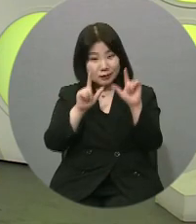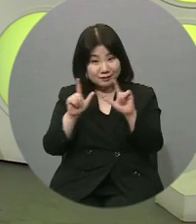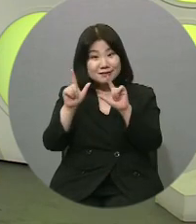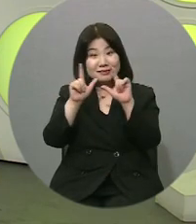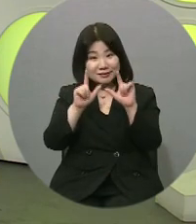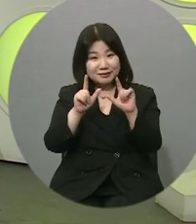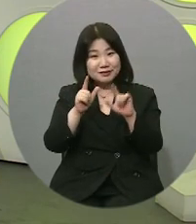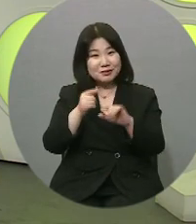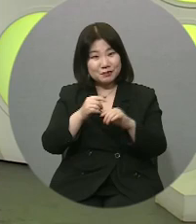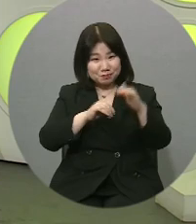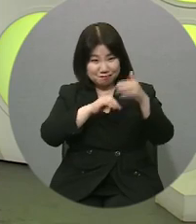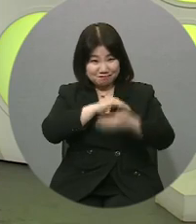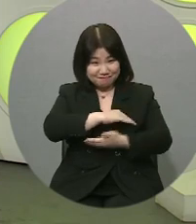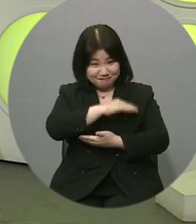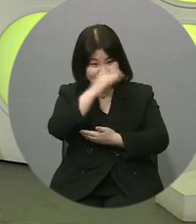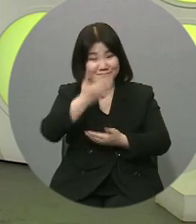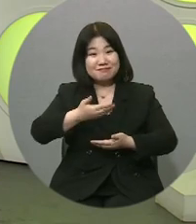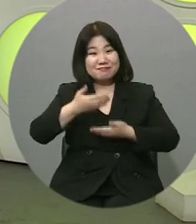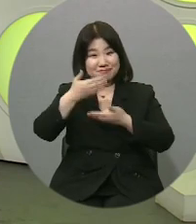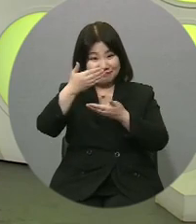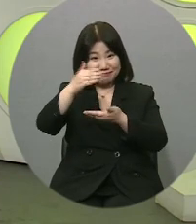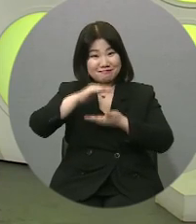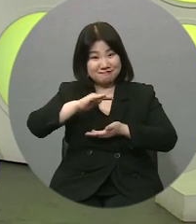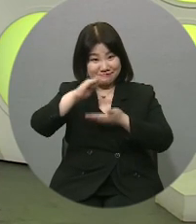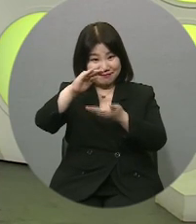사연 한번 전해드려 볼게요.